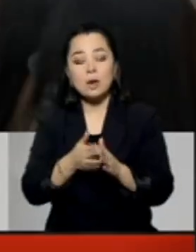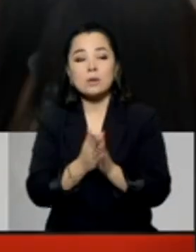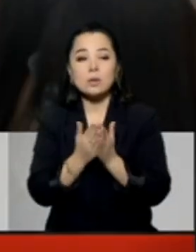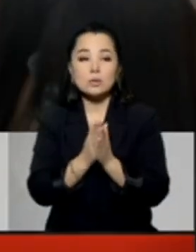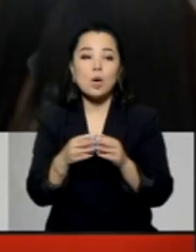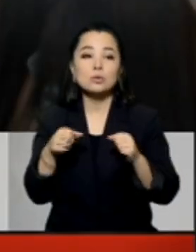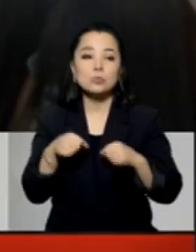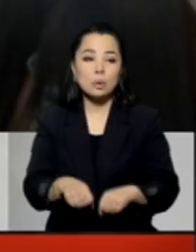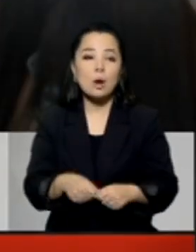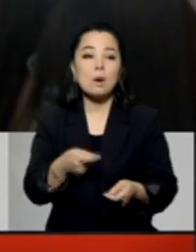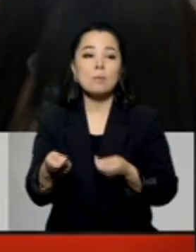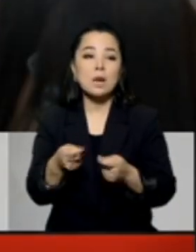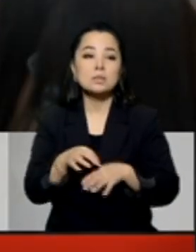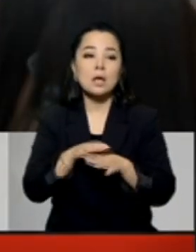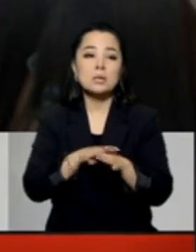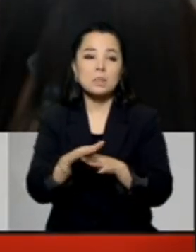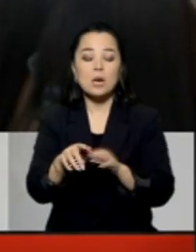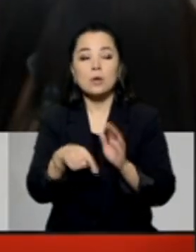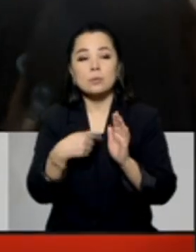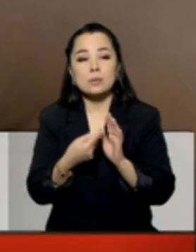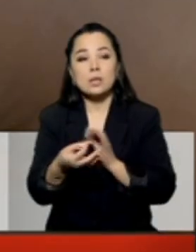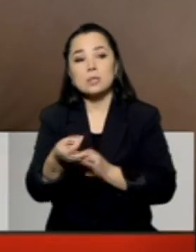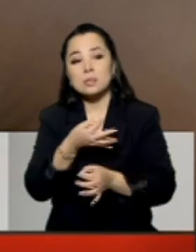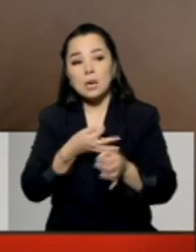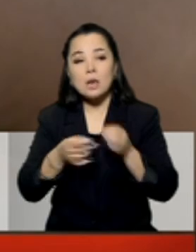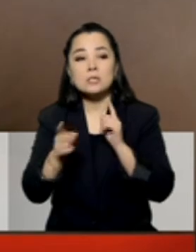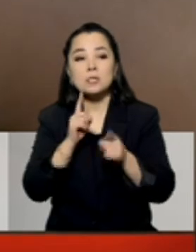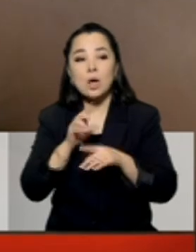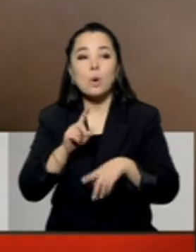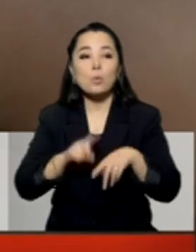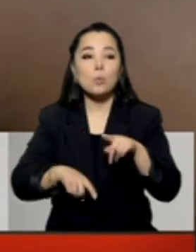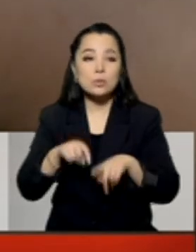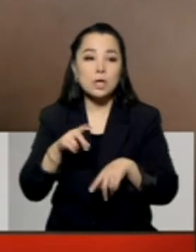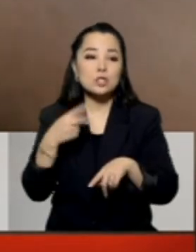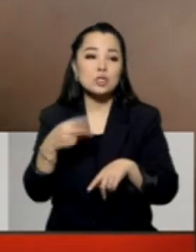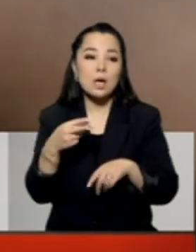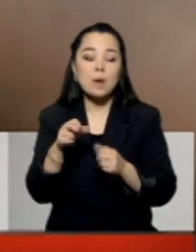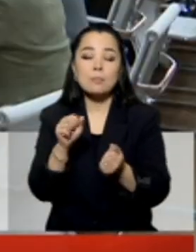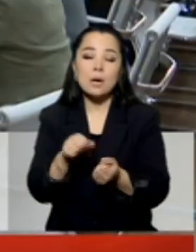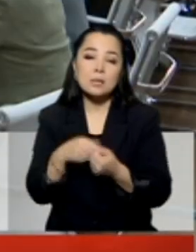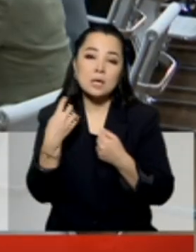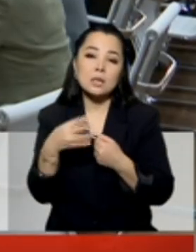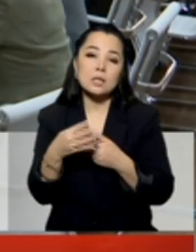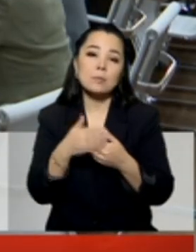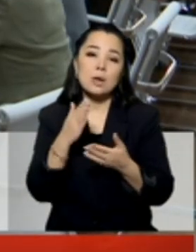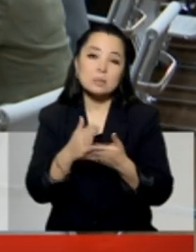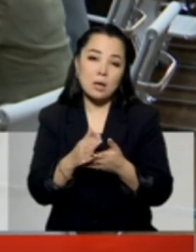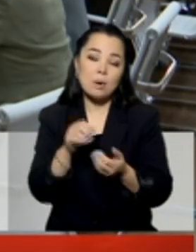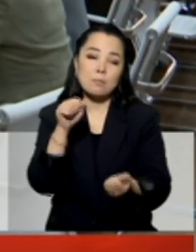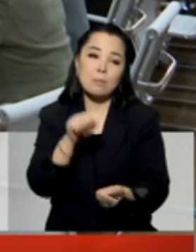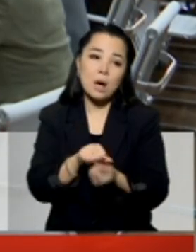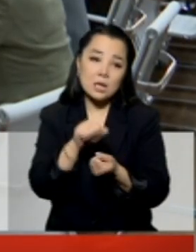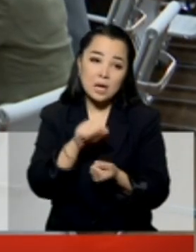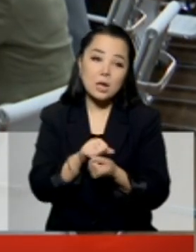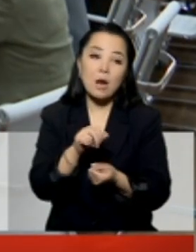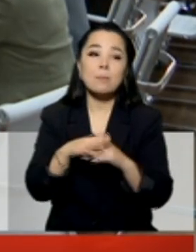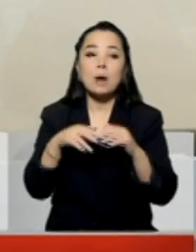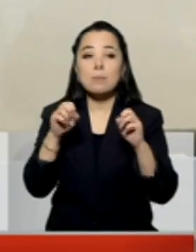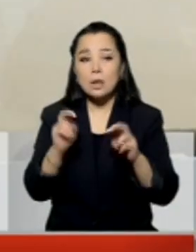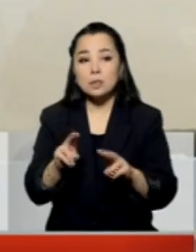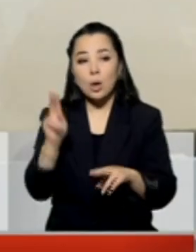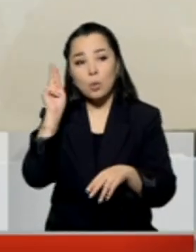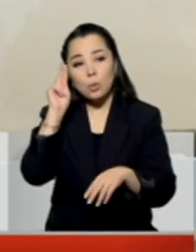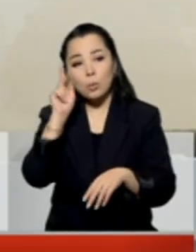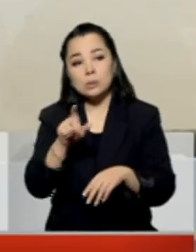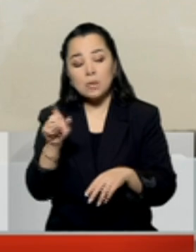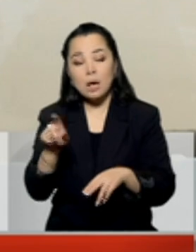басқару платформасы сынды мәселелерді сөз етті. Семинарға отандық 20 баспа және 40-тан аса полиграф саласының мамандарымен